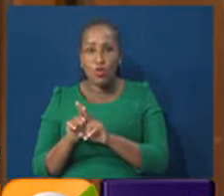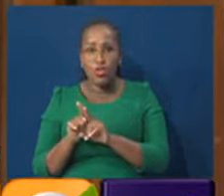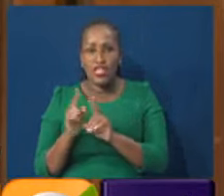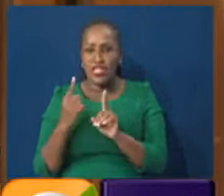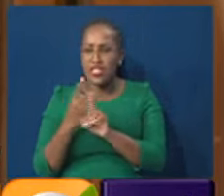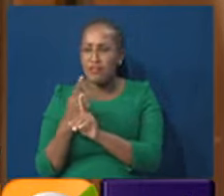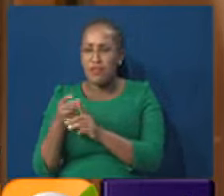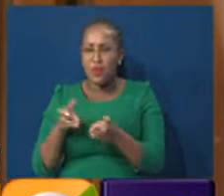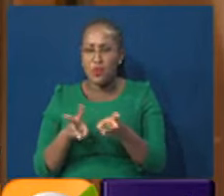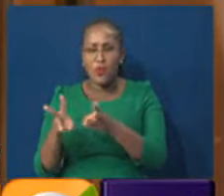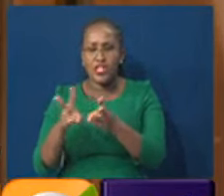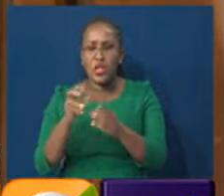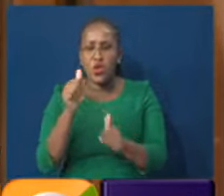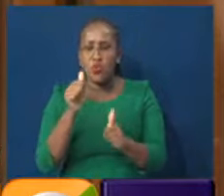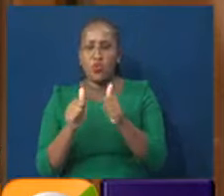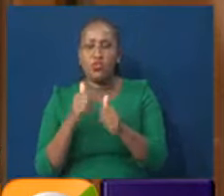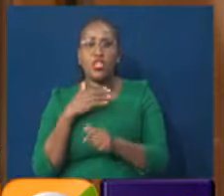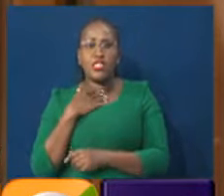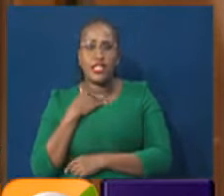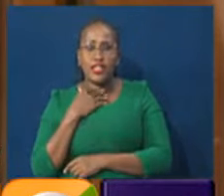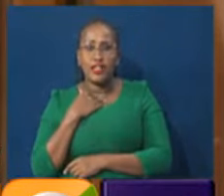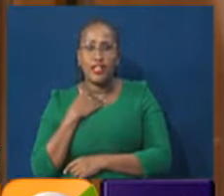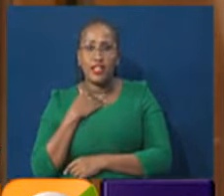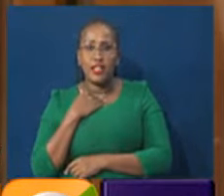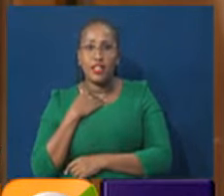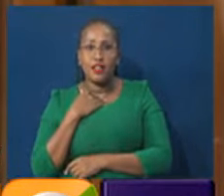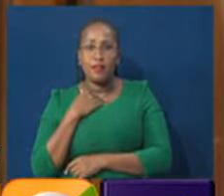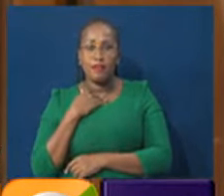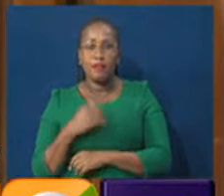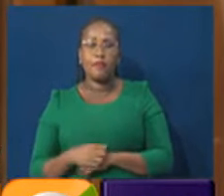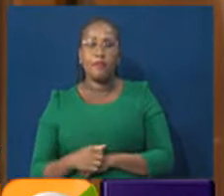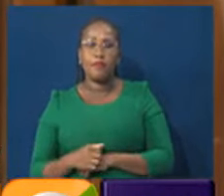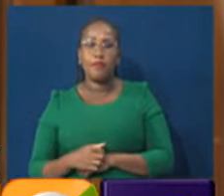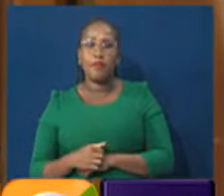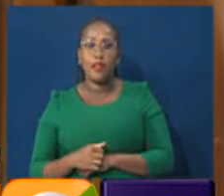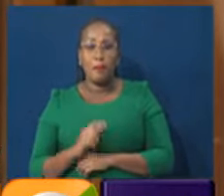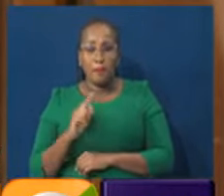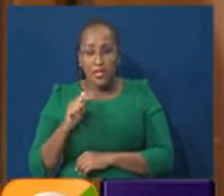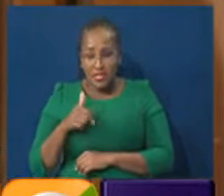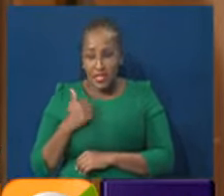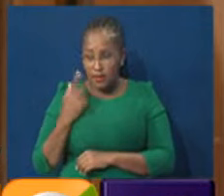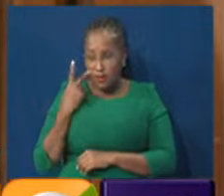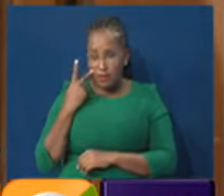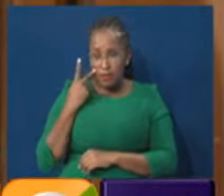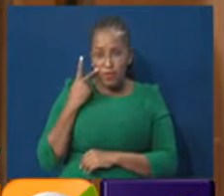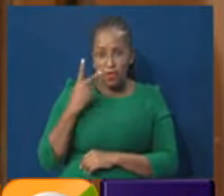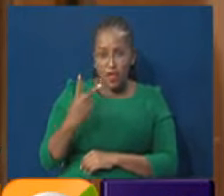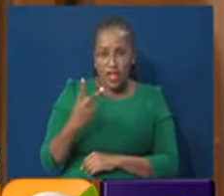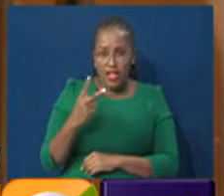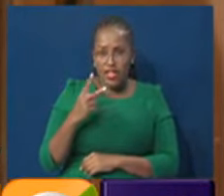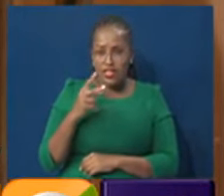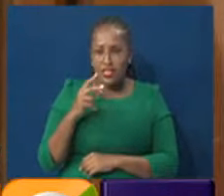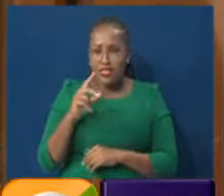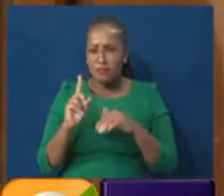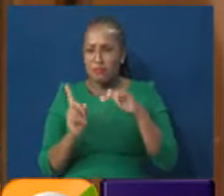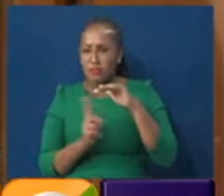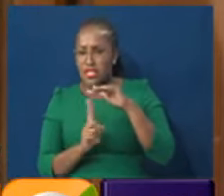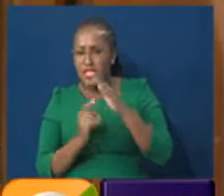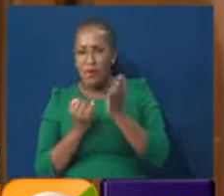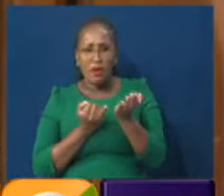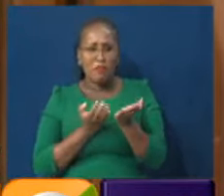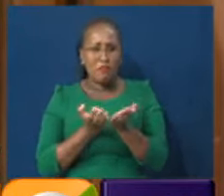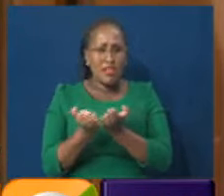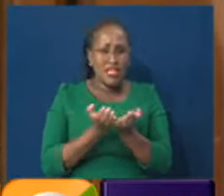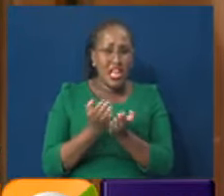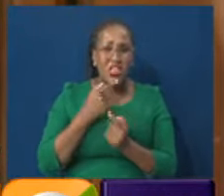nyingi ambayo tunayotaka. Hivi navyosema kwamba nimeona waziri wa biashara akijibu.